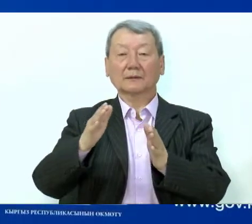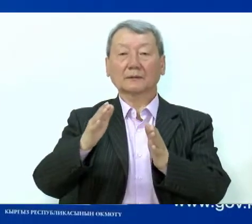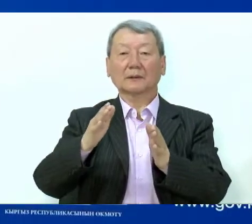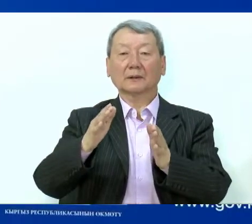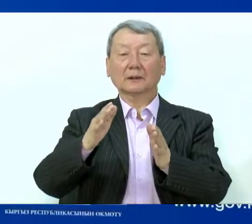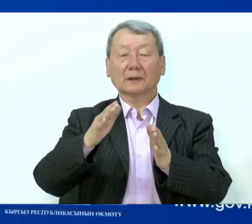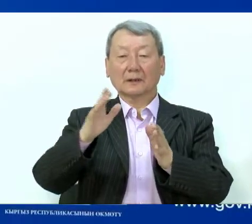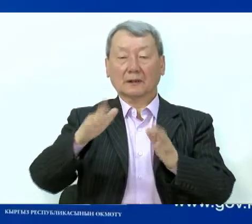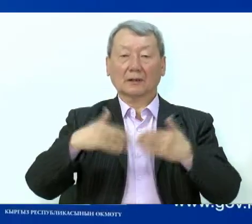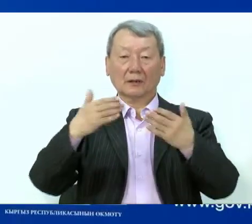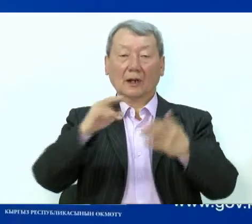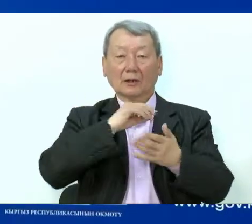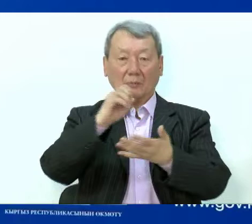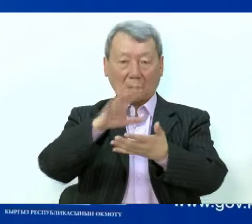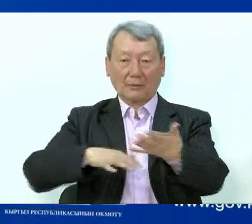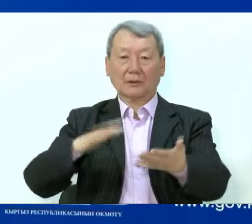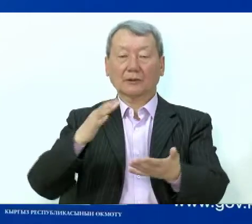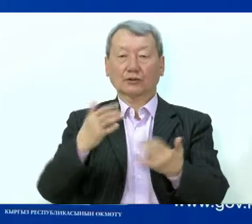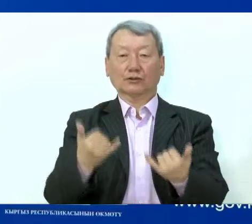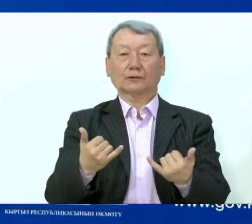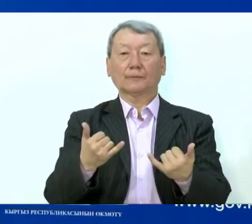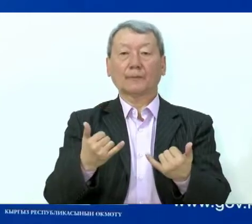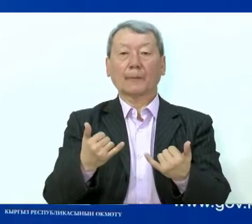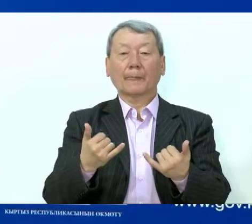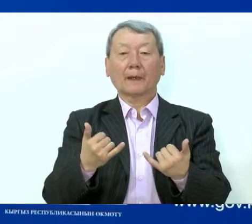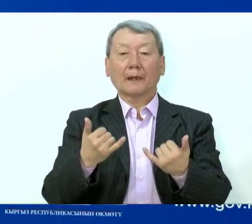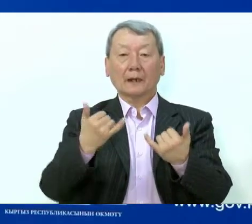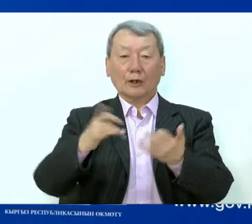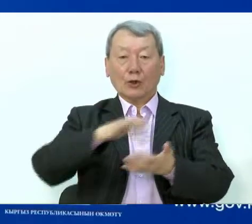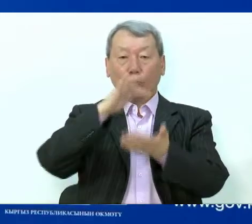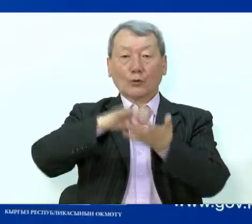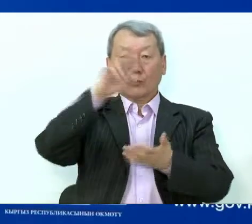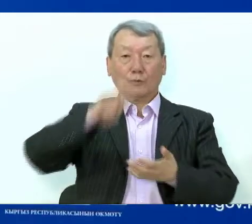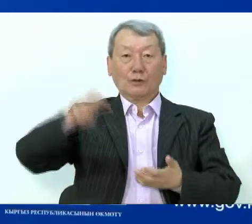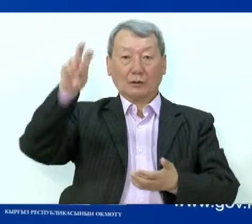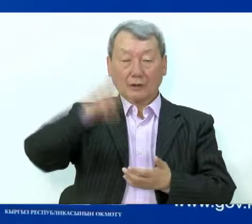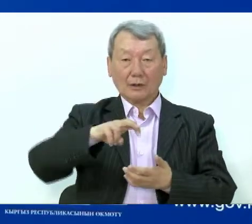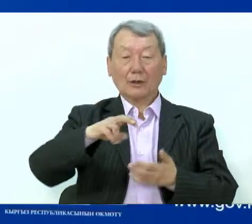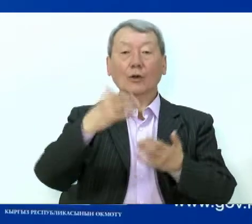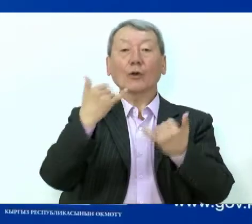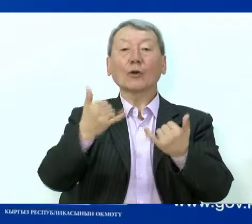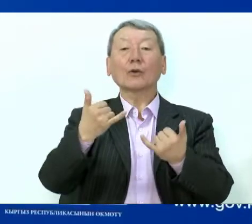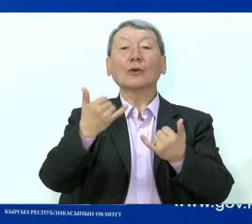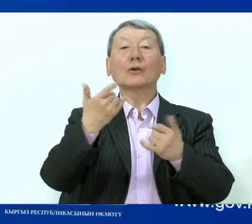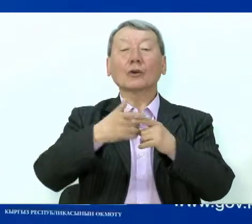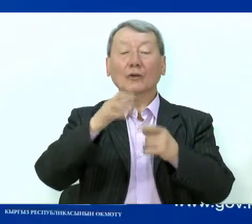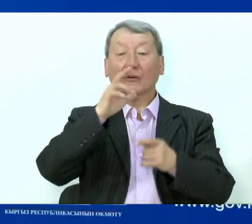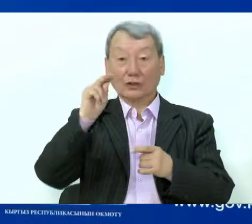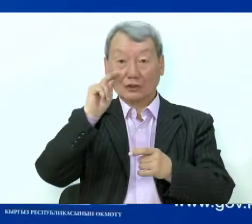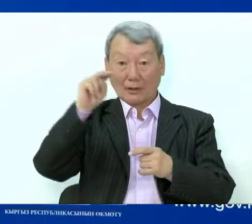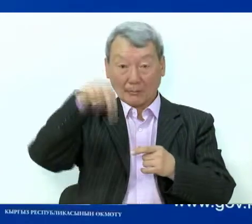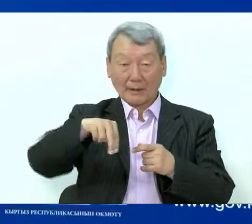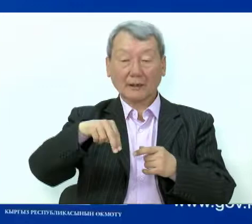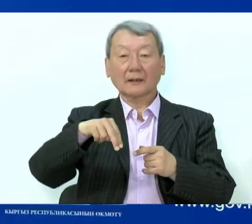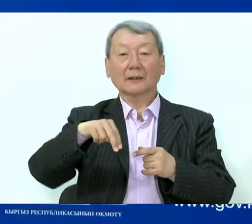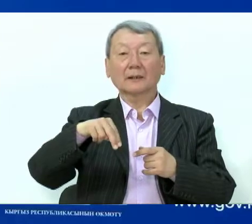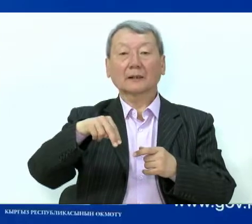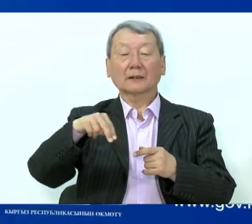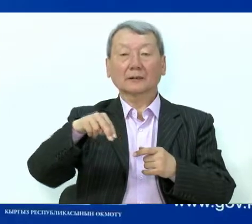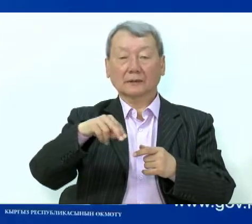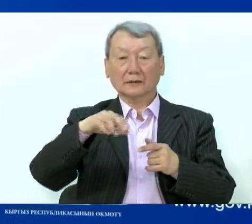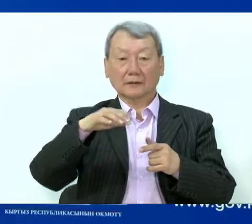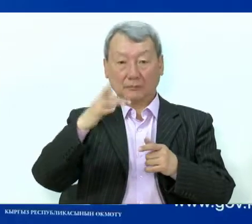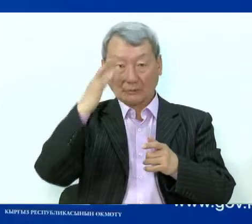камсыздоого багытталган иш-чаралар жүргүзүлдү. Бишкек шаарында аймагында өзгөчө кырдаал учурунда коомдук коопсуздукту